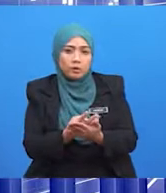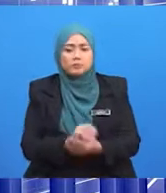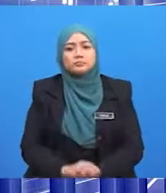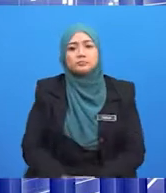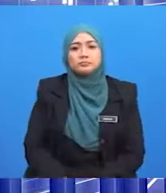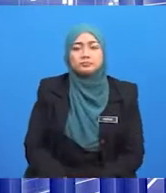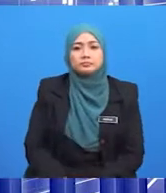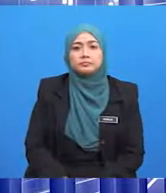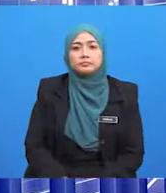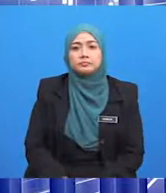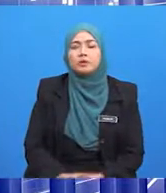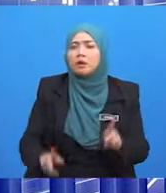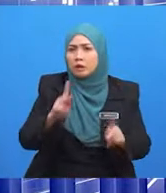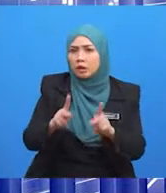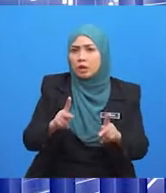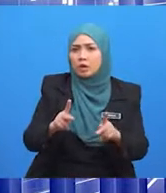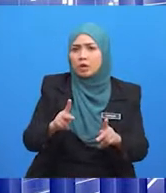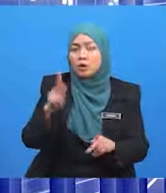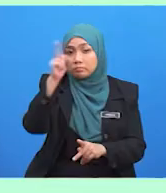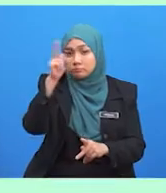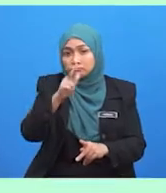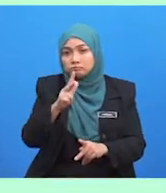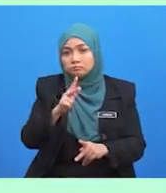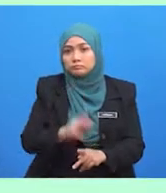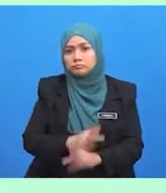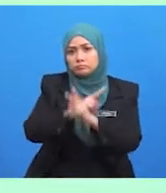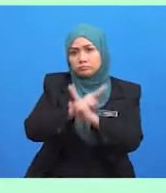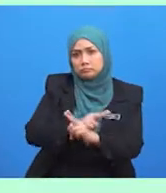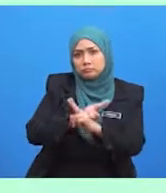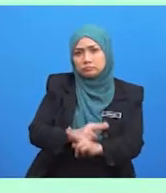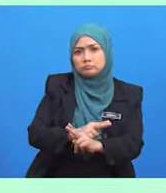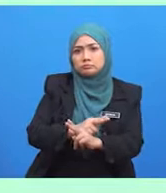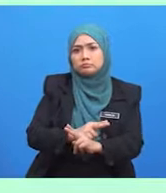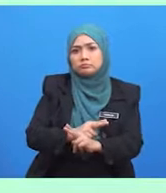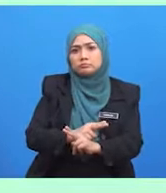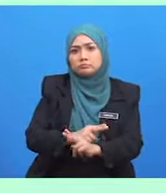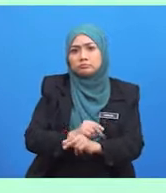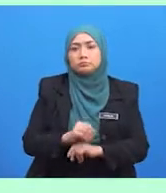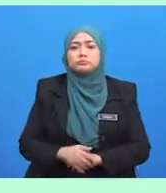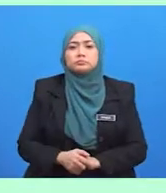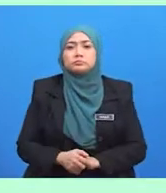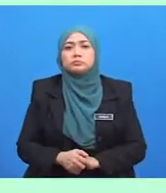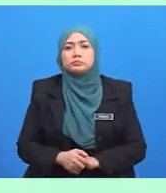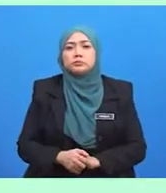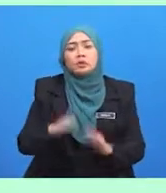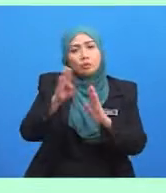Jika kerajaan mengehadkan pembelian pertukaran asing, pengimport terpaksa mengurangkan